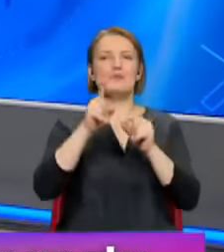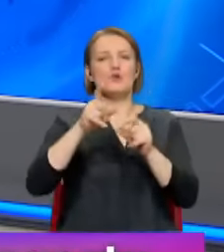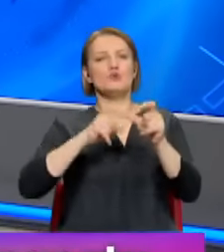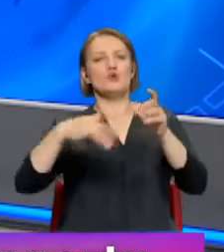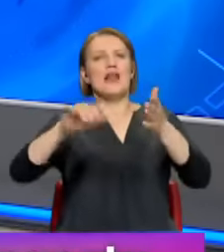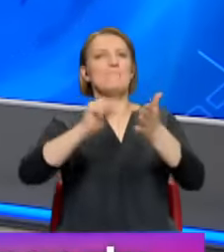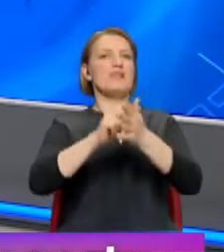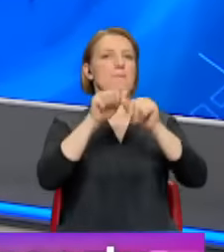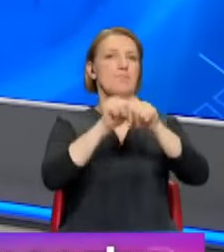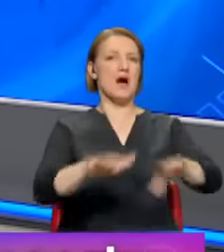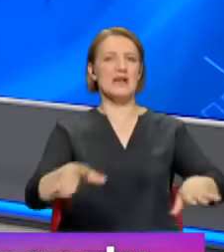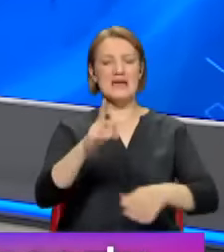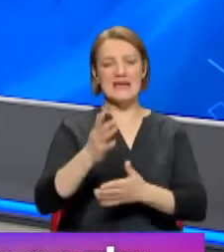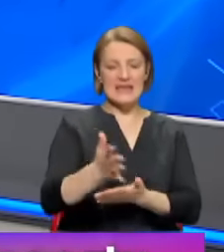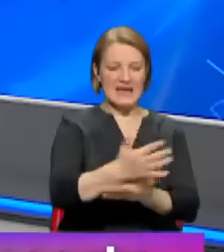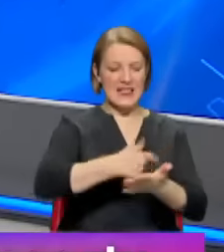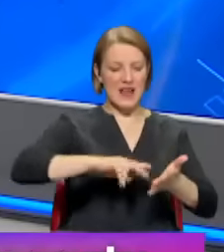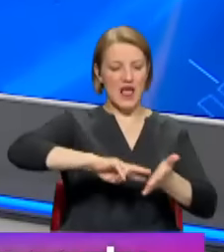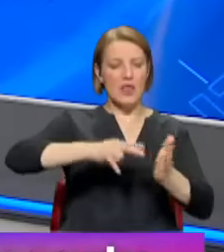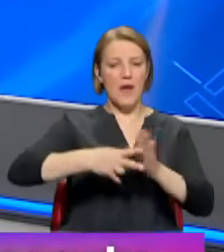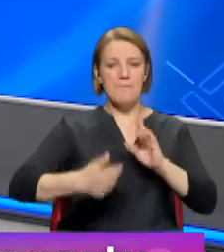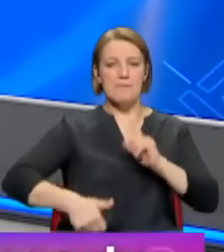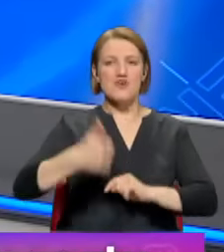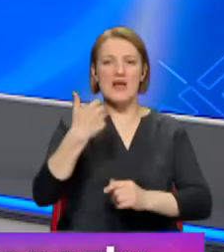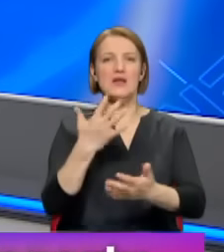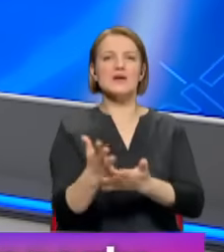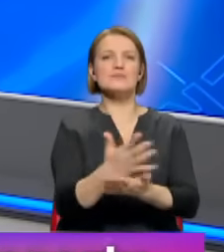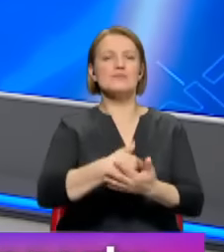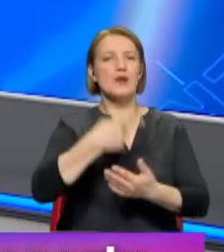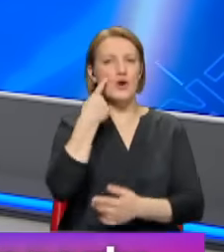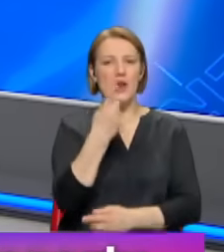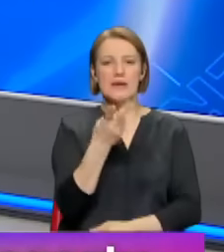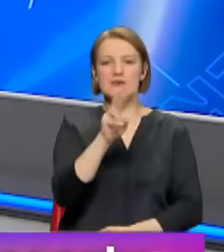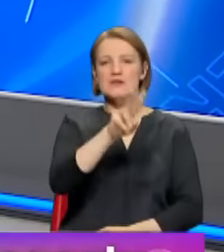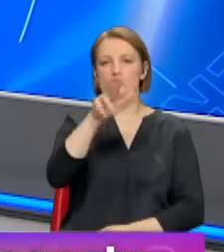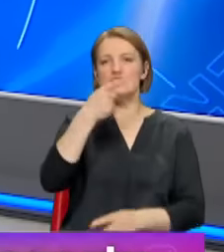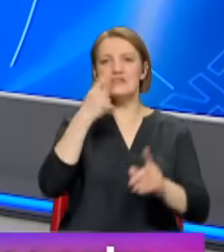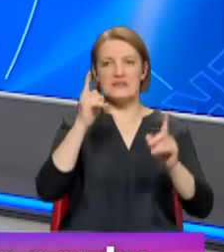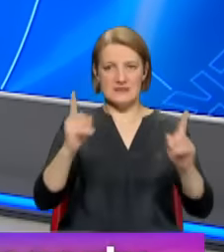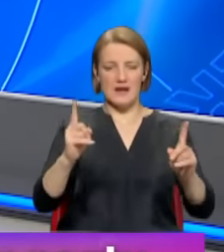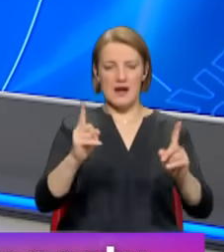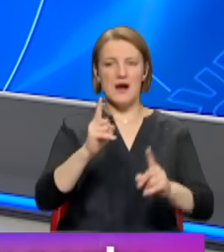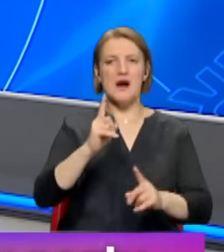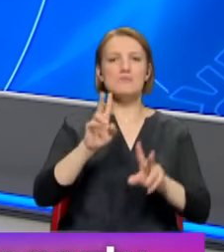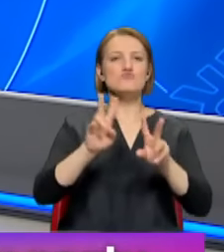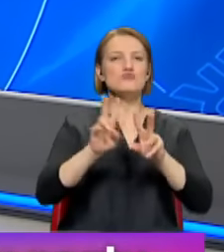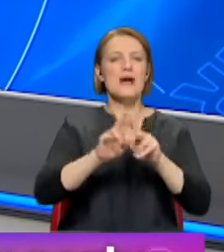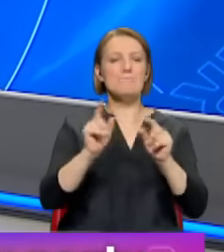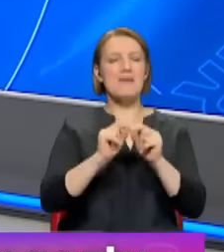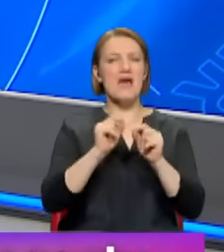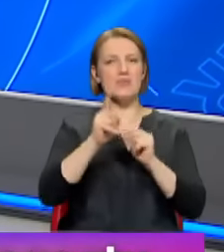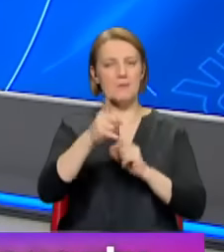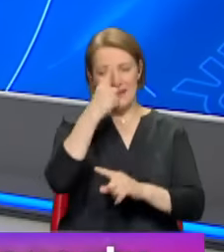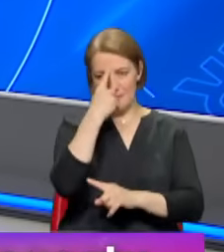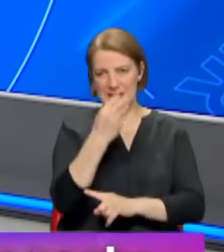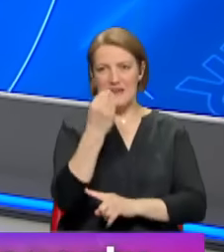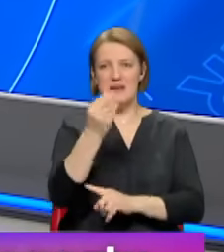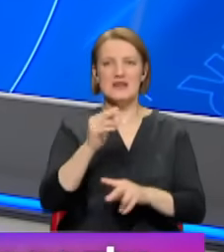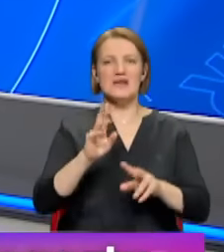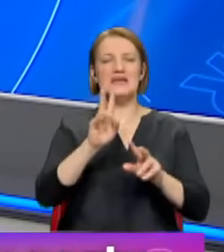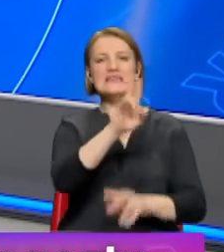sosyal medyasından paylaştı. Gelir İdaresi Başkanlığı'nın verilerine göre 2023 yılında muhtasar beyannameyle bildirilen,